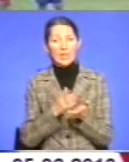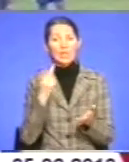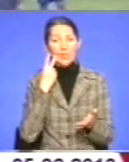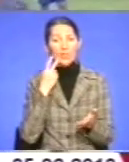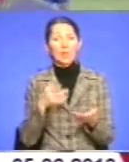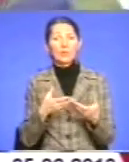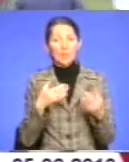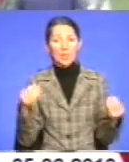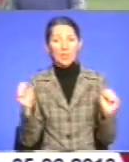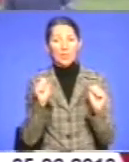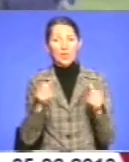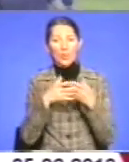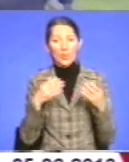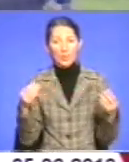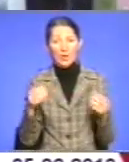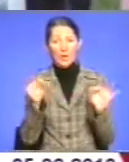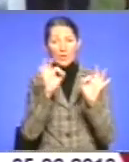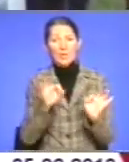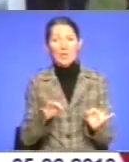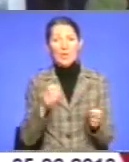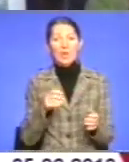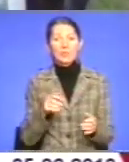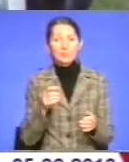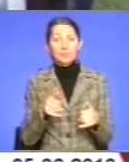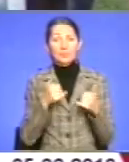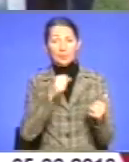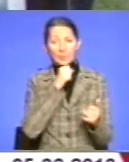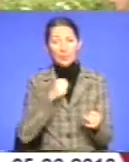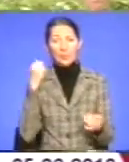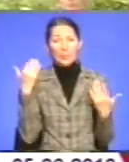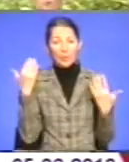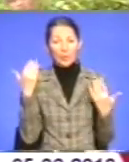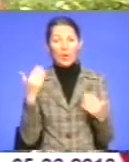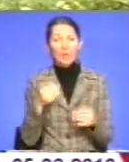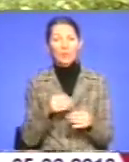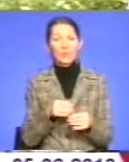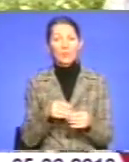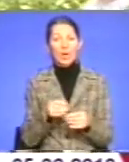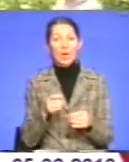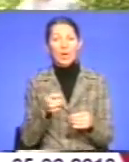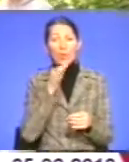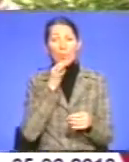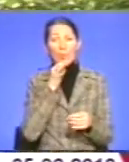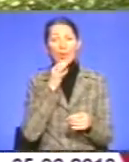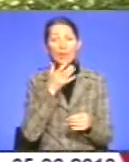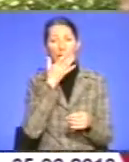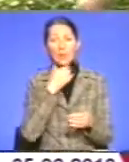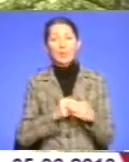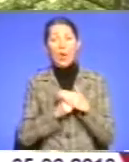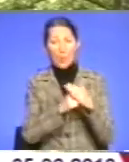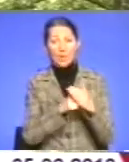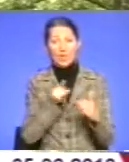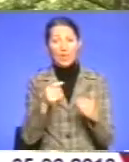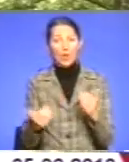навесні «Лісовий» відчиняє двері і для дорослих. Відвідувачів приваблять ґрунтовною матеріально-технічною базою. На її оновлення в